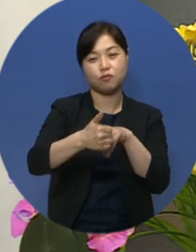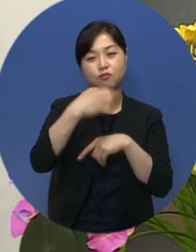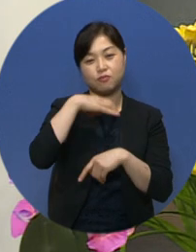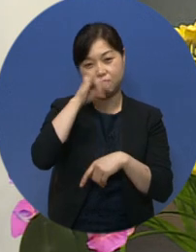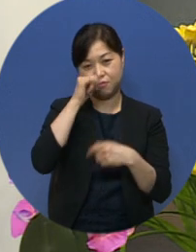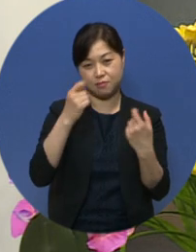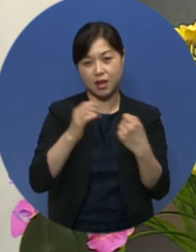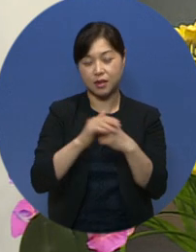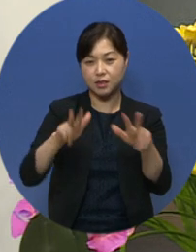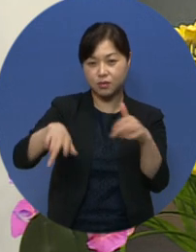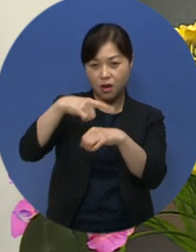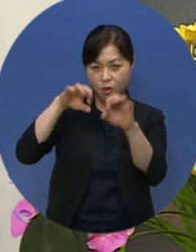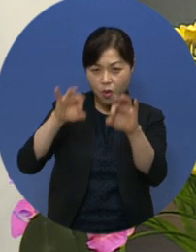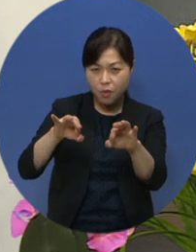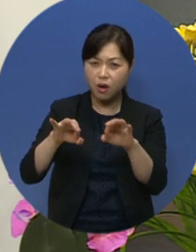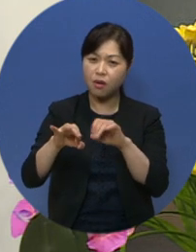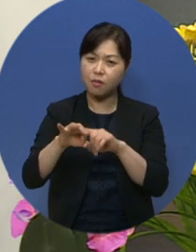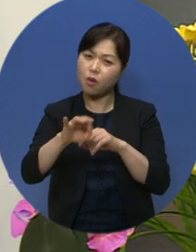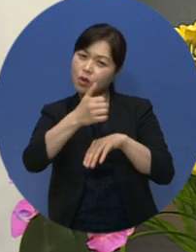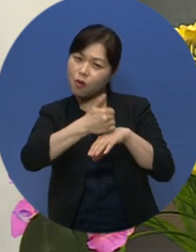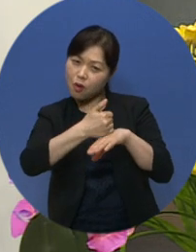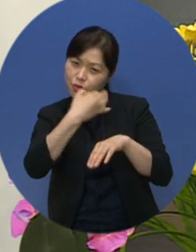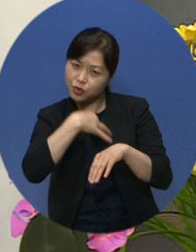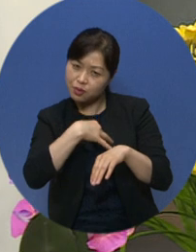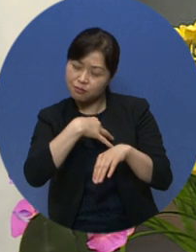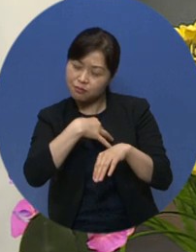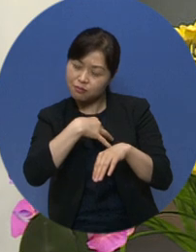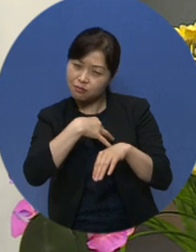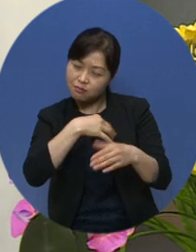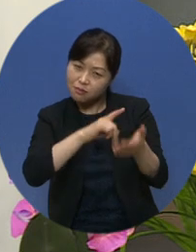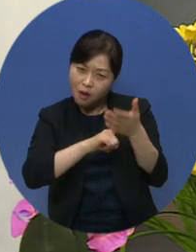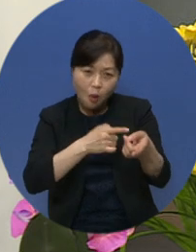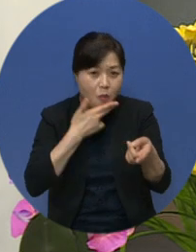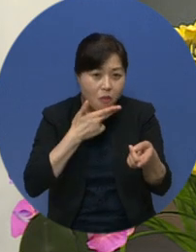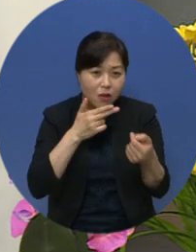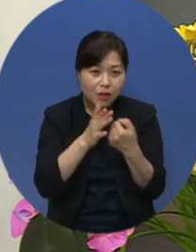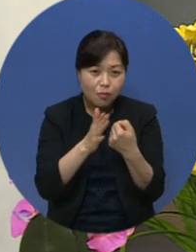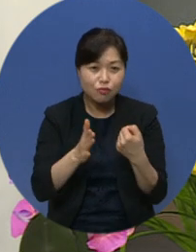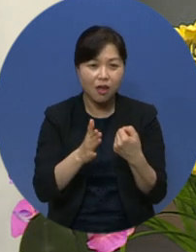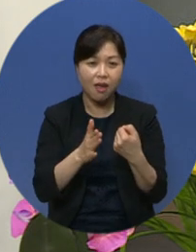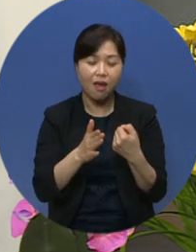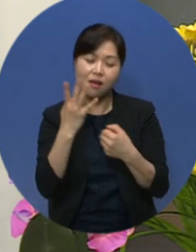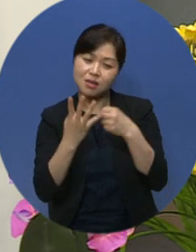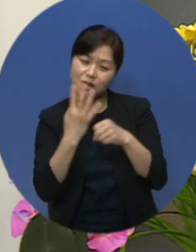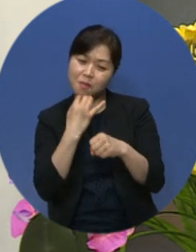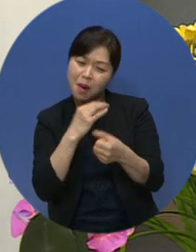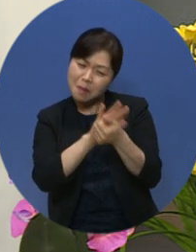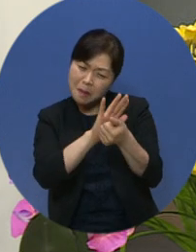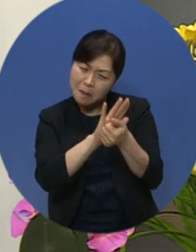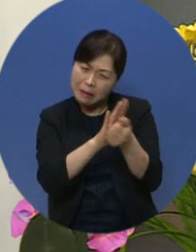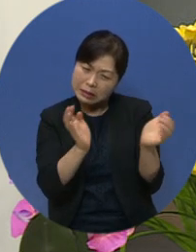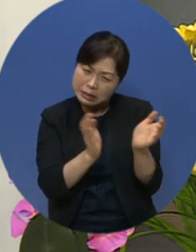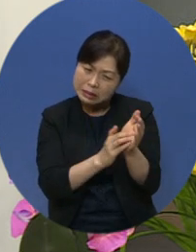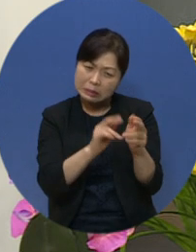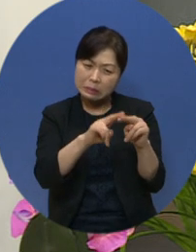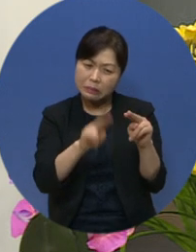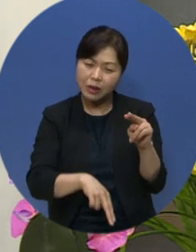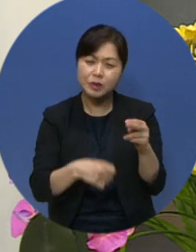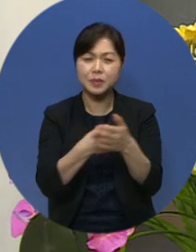봐서 주머 어정쩡하게 4년만 그냥 뒷바라지 하고 끝나는 것은 좀 섭섭하다 잖아요 그랬어요 그